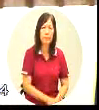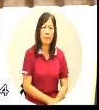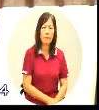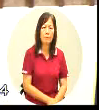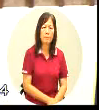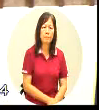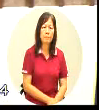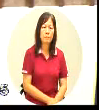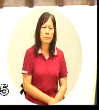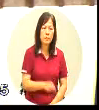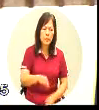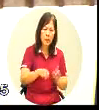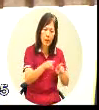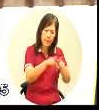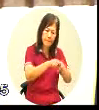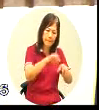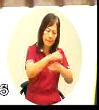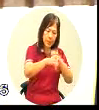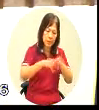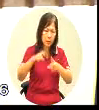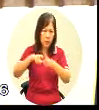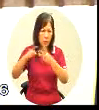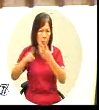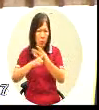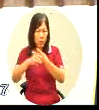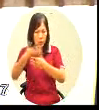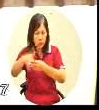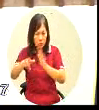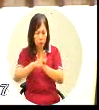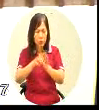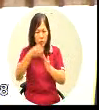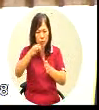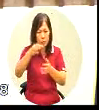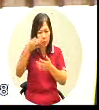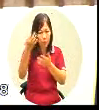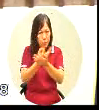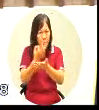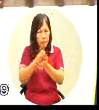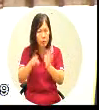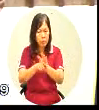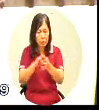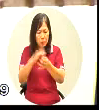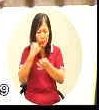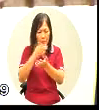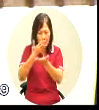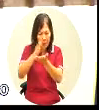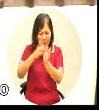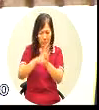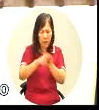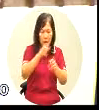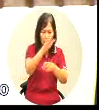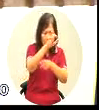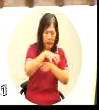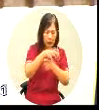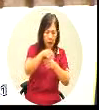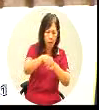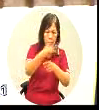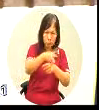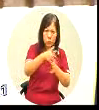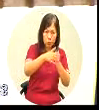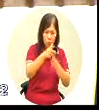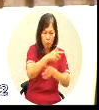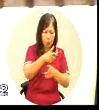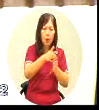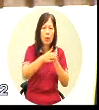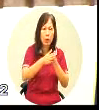因为我们的这些民生工业用水其实在枯水期的时候是有排挤掉部分的农业用水，我们如